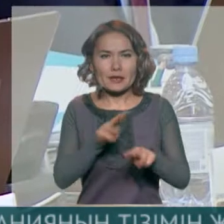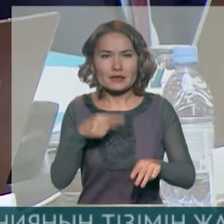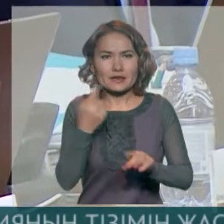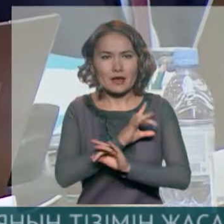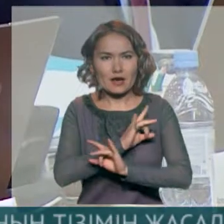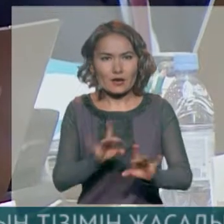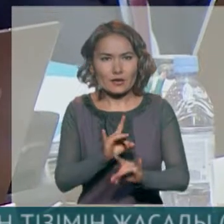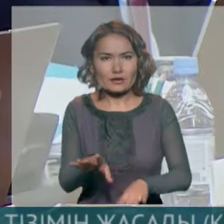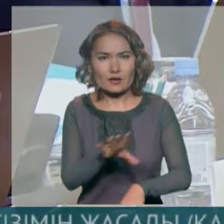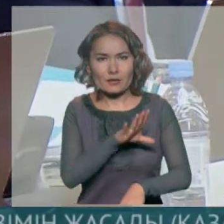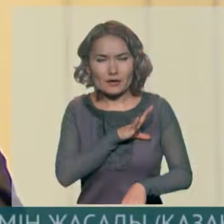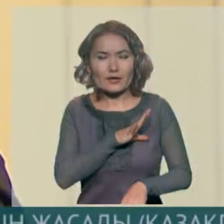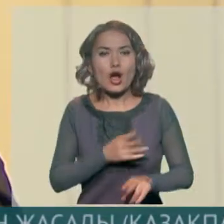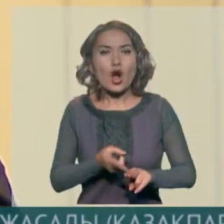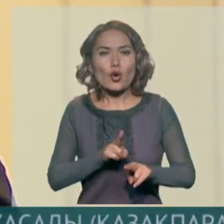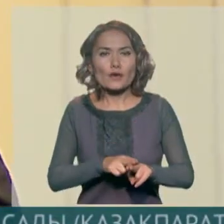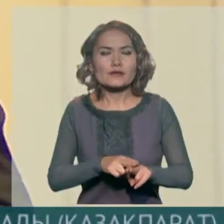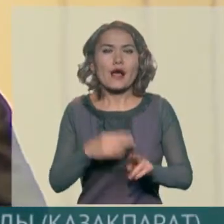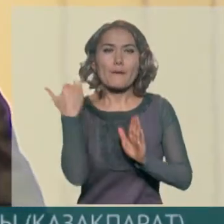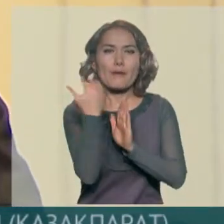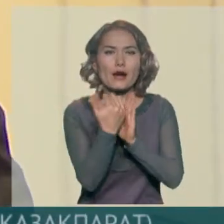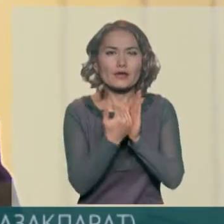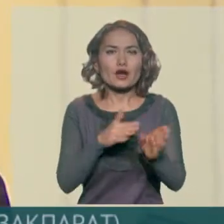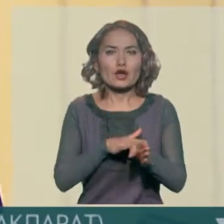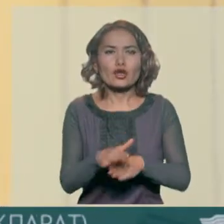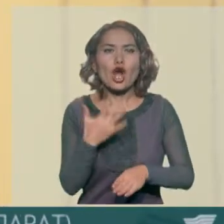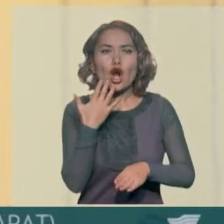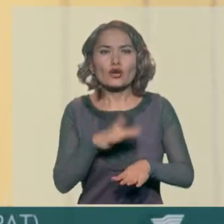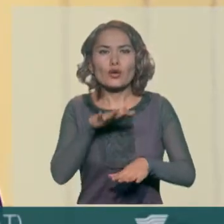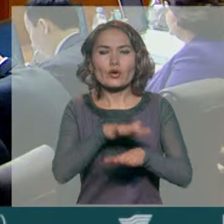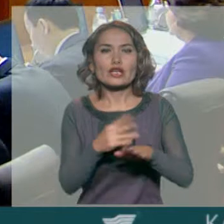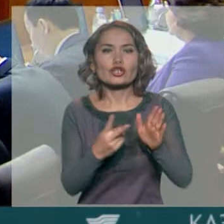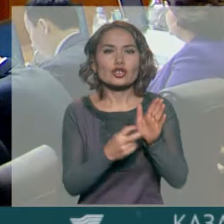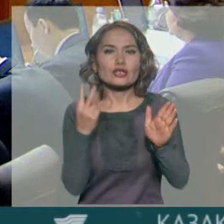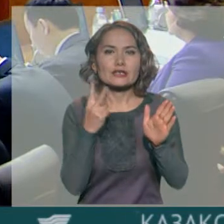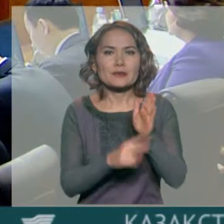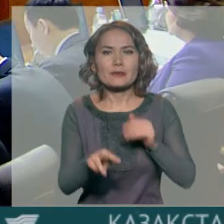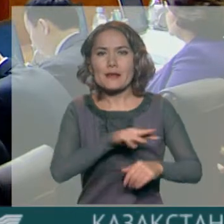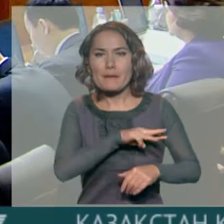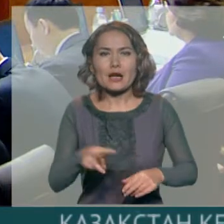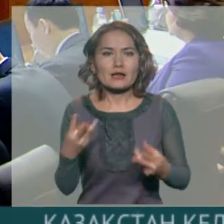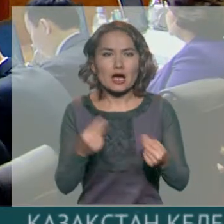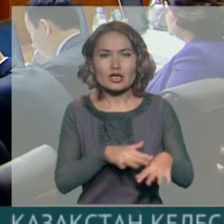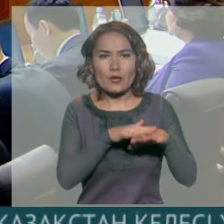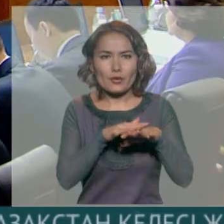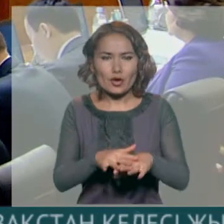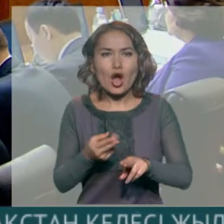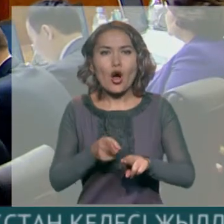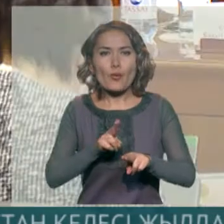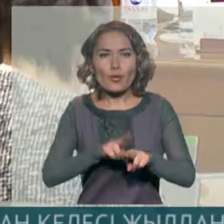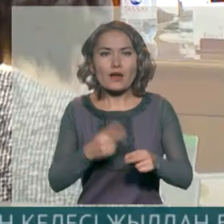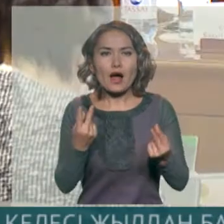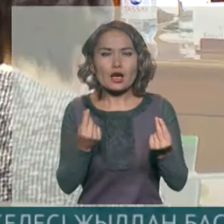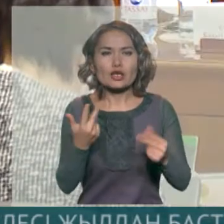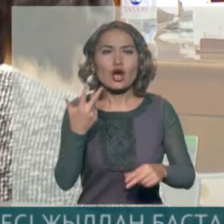Ерболат Досаевтың дерегіне сүйенсек, бағдарламаны орындауға ұлттық қордан 770 миллиард теңге бөлінген. Бұл қаражаттың